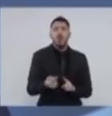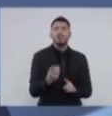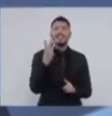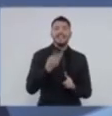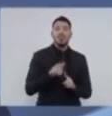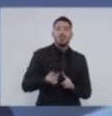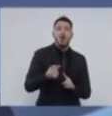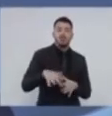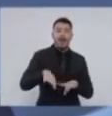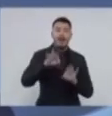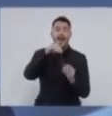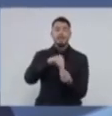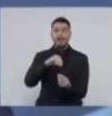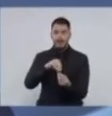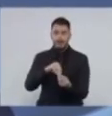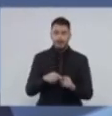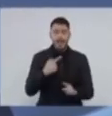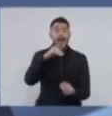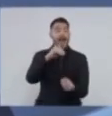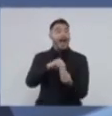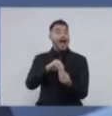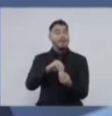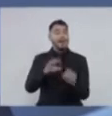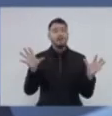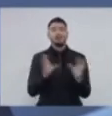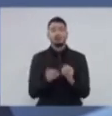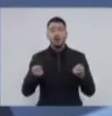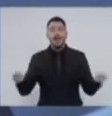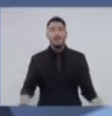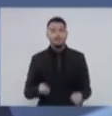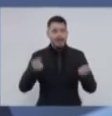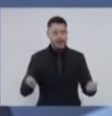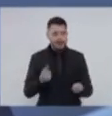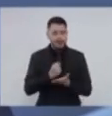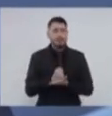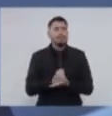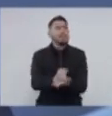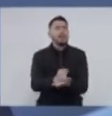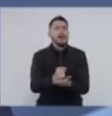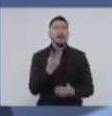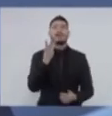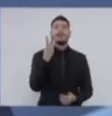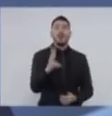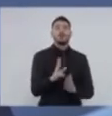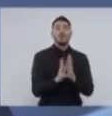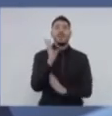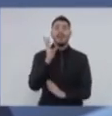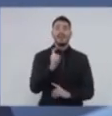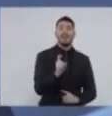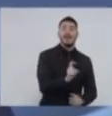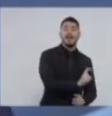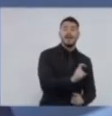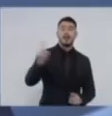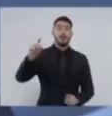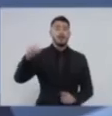μήνα απρίλιο το σύνολο της επιδότησης για τα επαγγελματικά τιμολόγια ανέρχεται στα 313 εκατομμύρια από τα